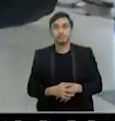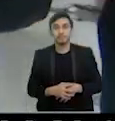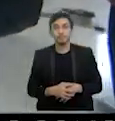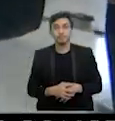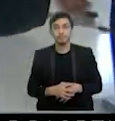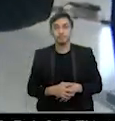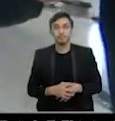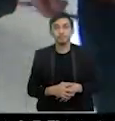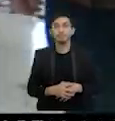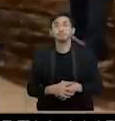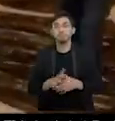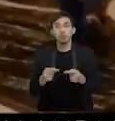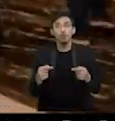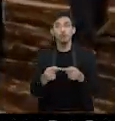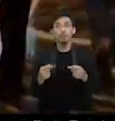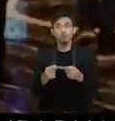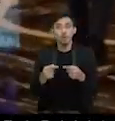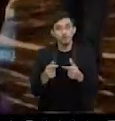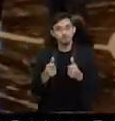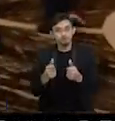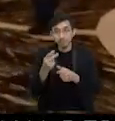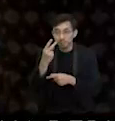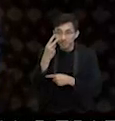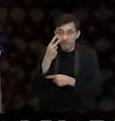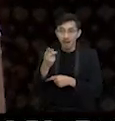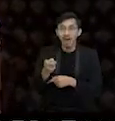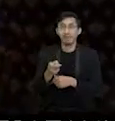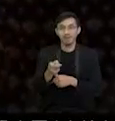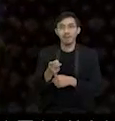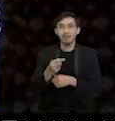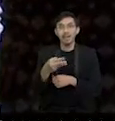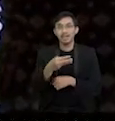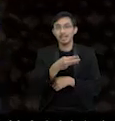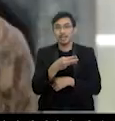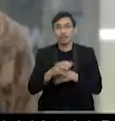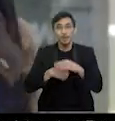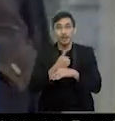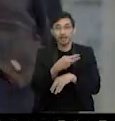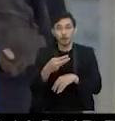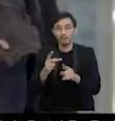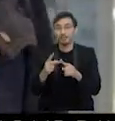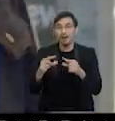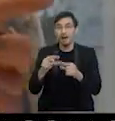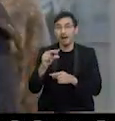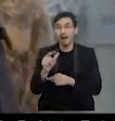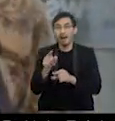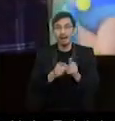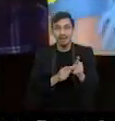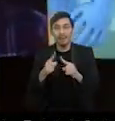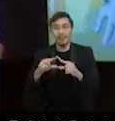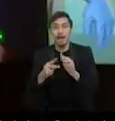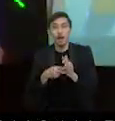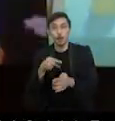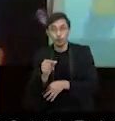Hubungan harmonis dan hangat terlihat jelas saat eksekutif Chairman MNC Group Harita Dusudibyo menerima kunjungan Tan Sri Vincent Tan, founder